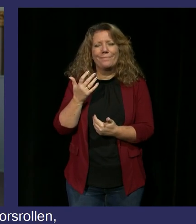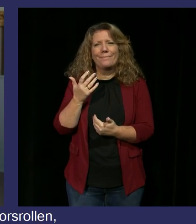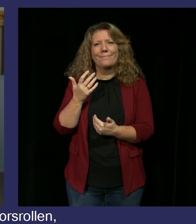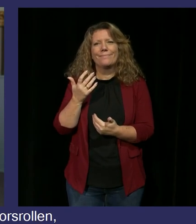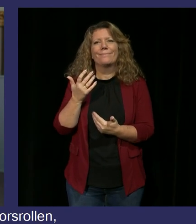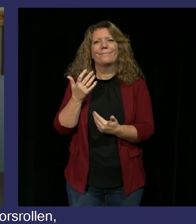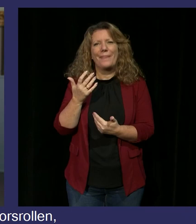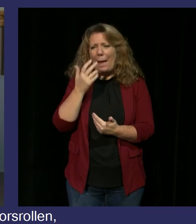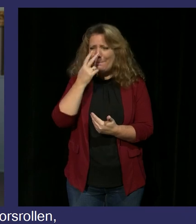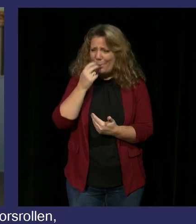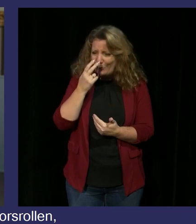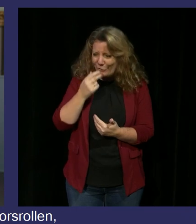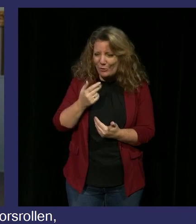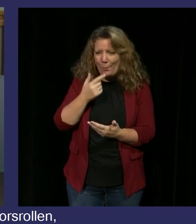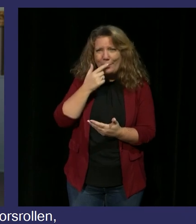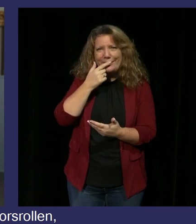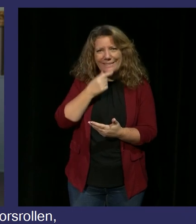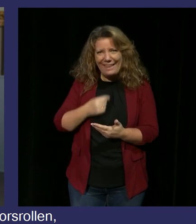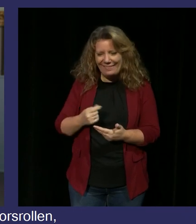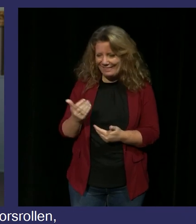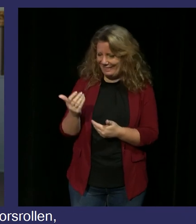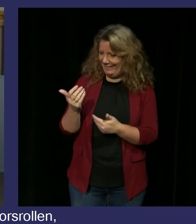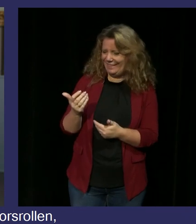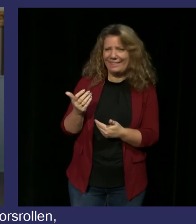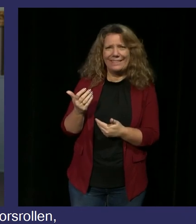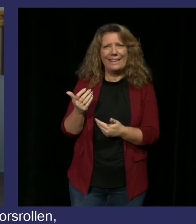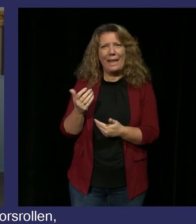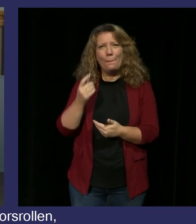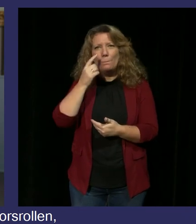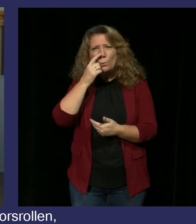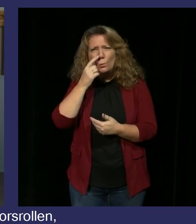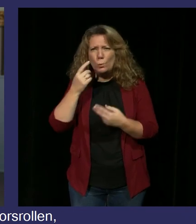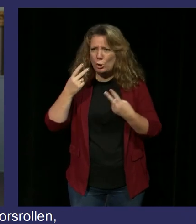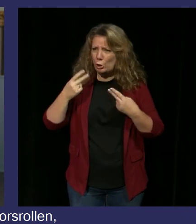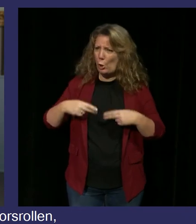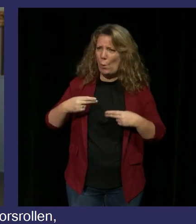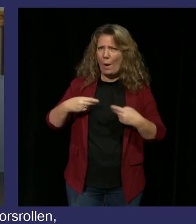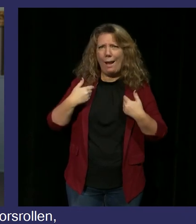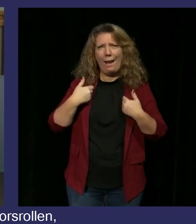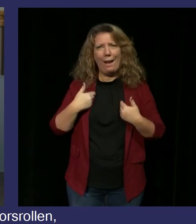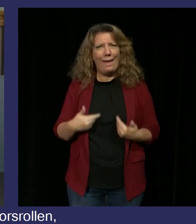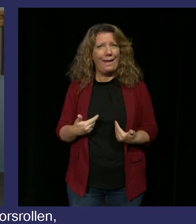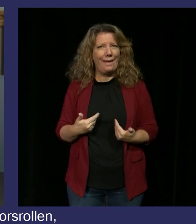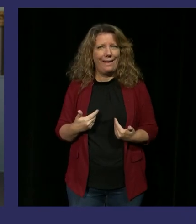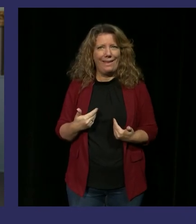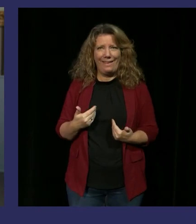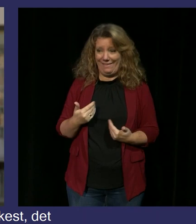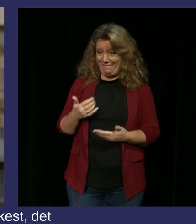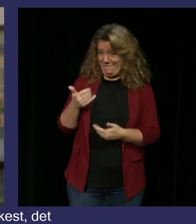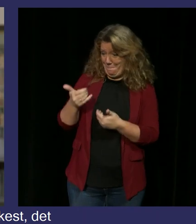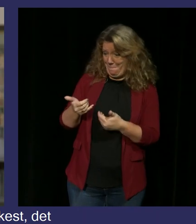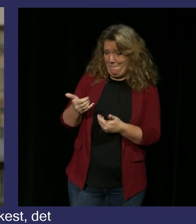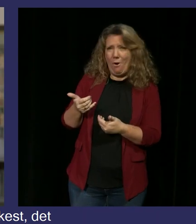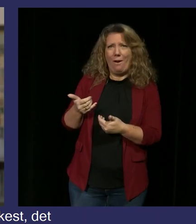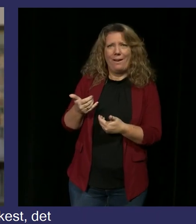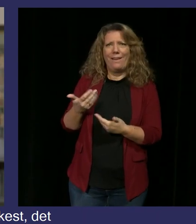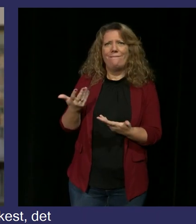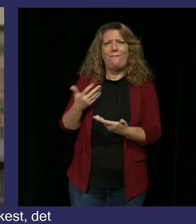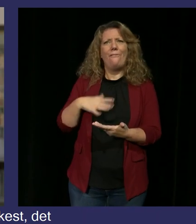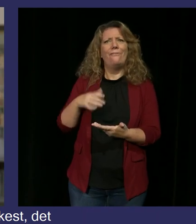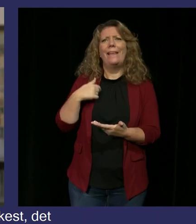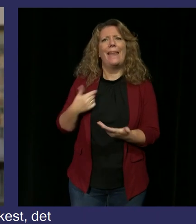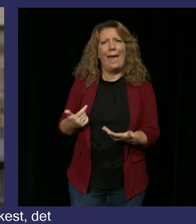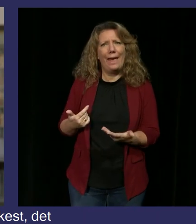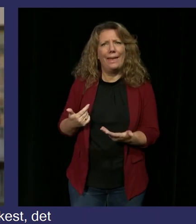prøvde å gjøre meg kjent med den her med morsrollen, og tenkte hva vil jeg for det her barnet, og noe av det jeg